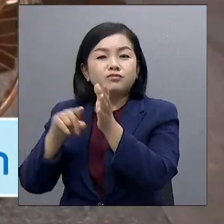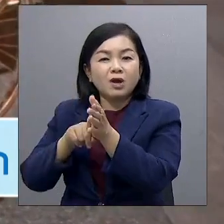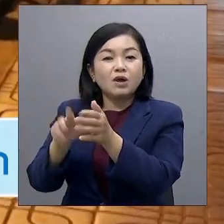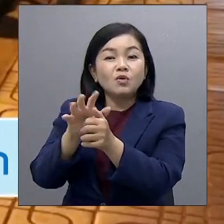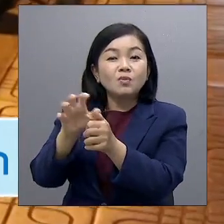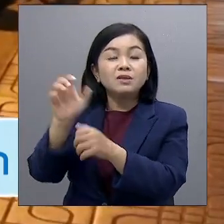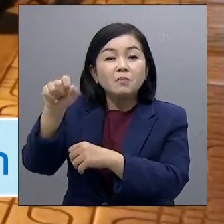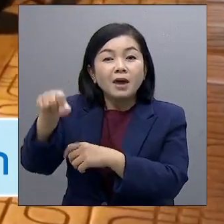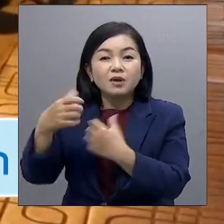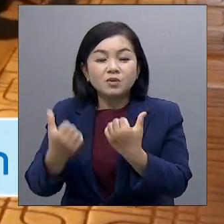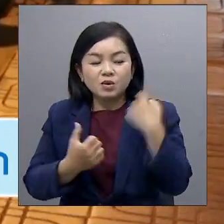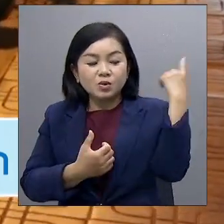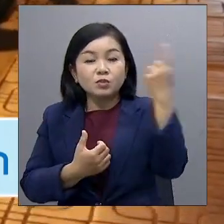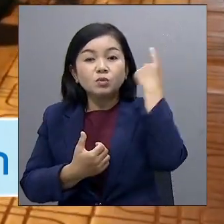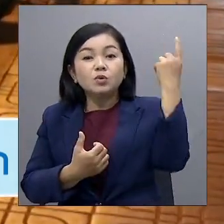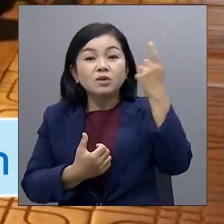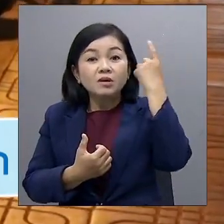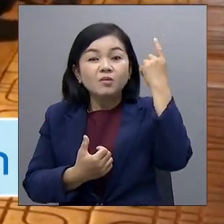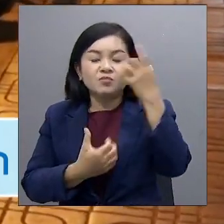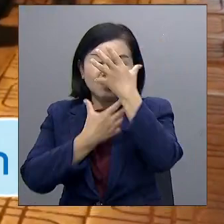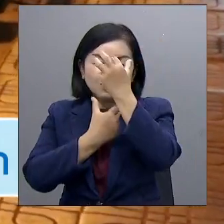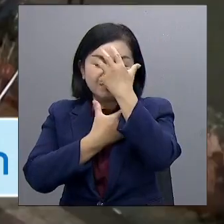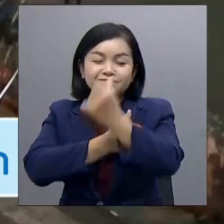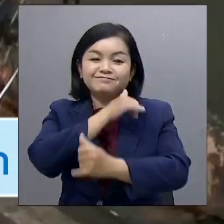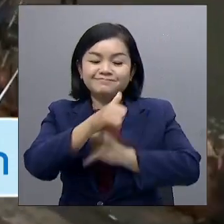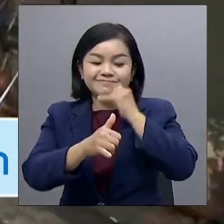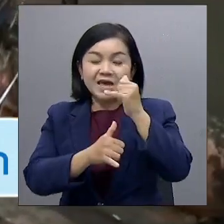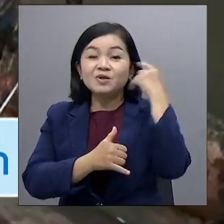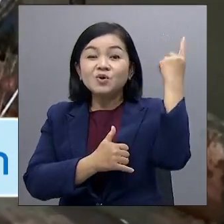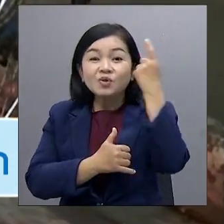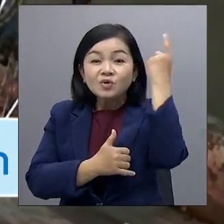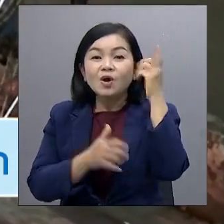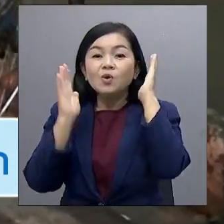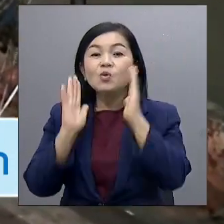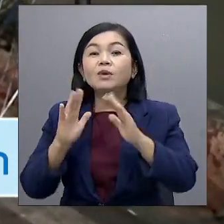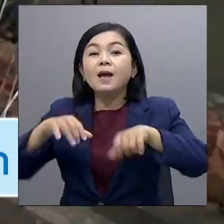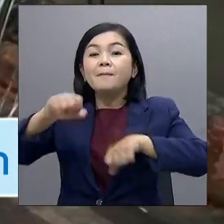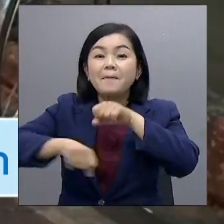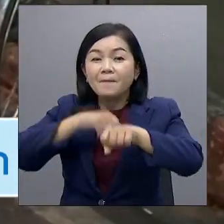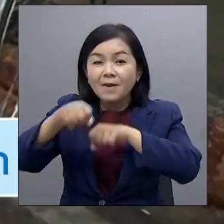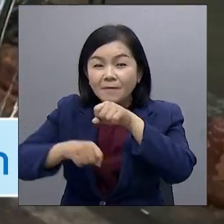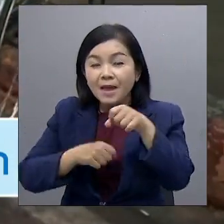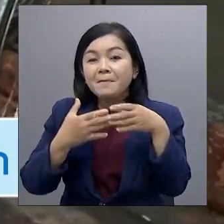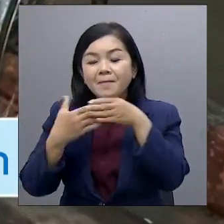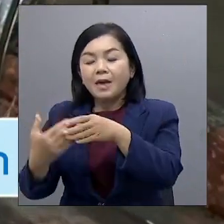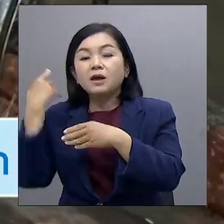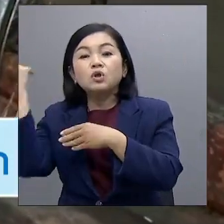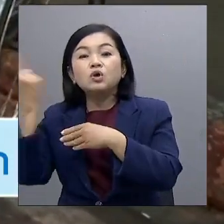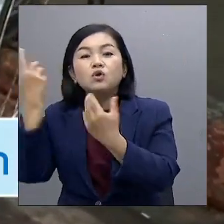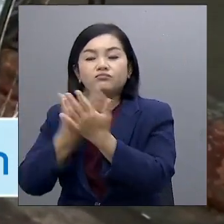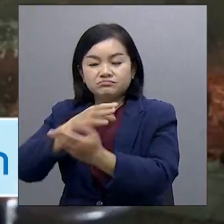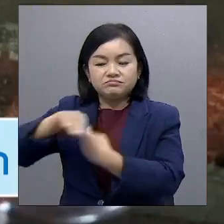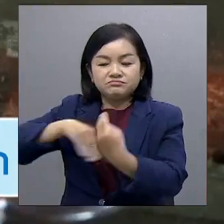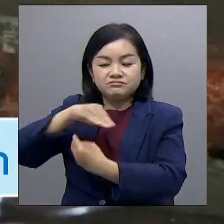โดยหลังจากบรรยากาศการท่องเที่ยวเนี่ยเริ่มกลับมาคึกคักนะคะส่งผลดีต่อผู้รับจ้างขับขี่รถ 3ล้อถีบนำเที่ยวในเขตเทศบาลนคร